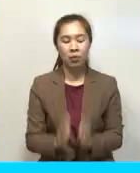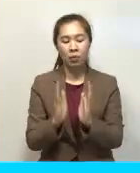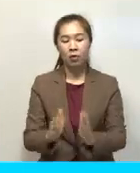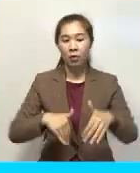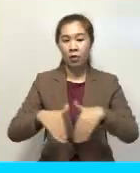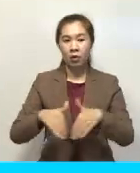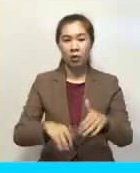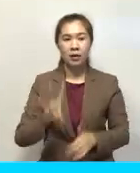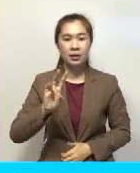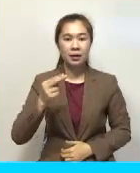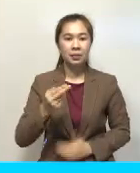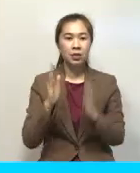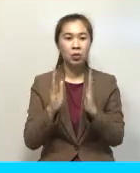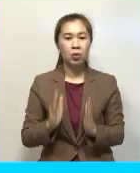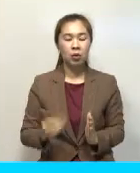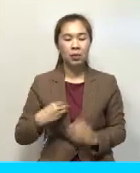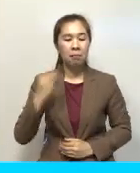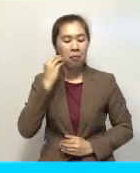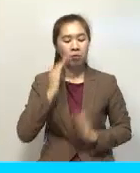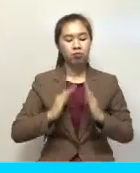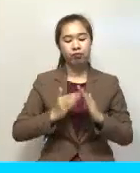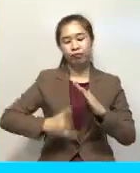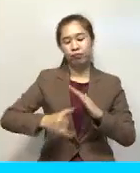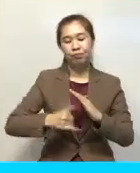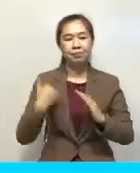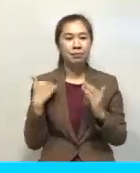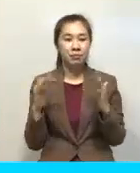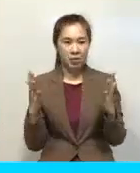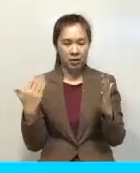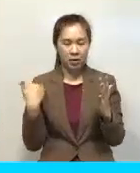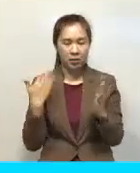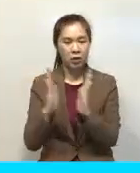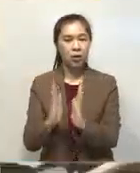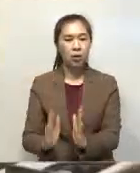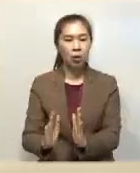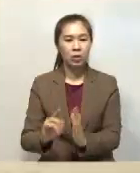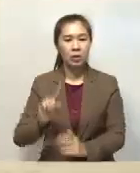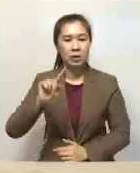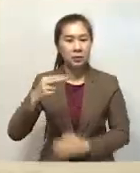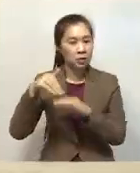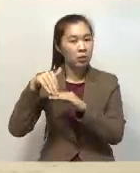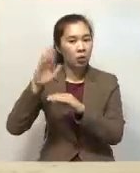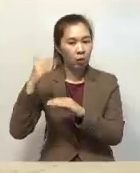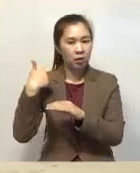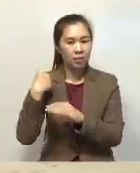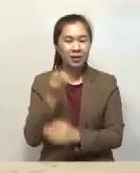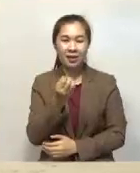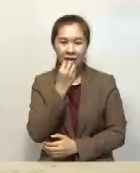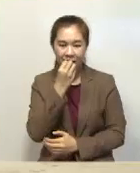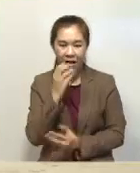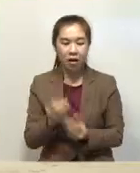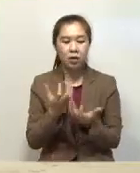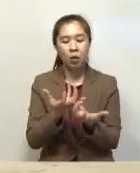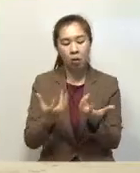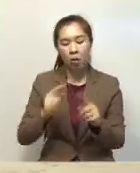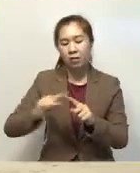ชาชนกว่า 70,000 คนที่ไร้ที่อยู่อาศัยและจนถึงขณะนี้ยังมีผู้ประสบภัยหลายหมื่นคนที่ยังไม่ได้รับอาหารและข้าว